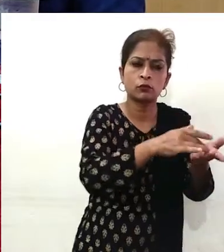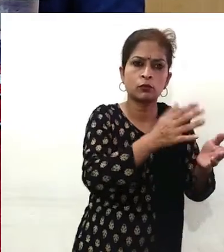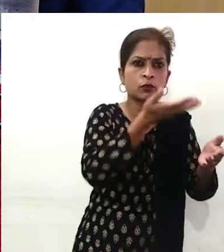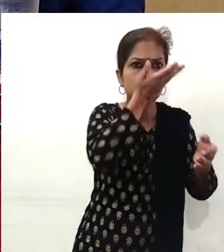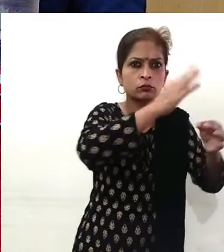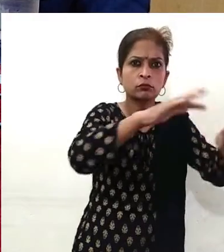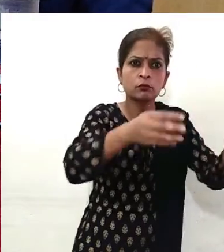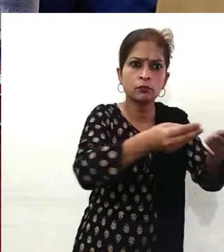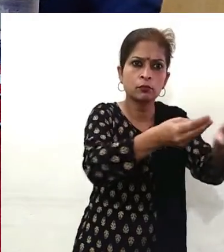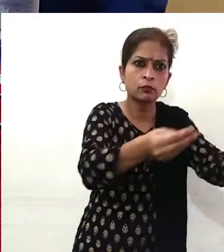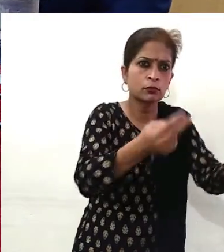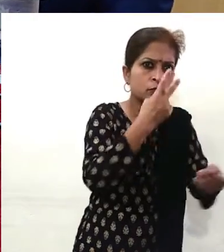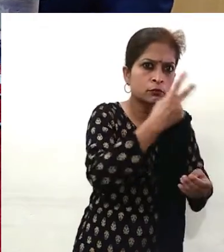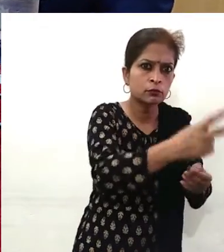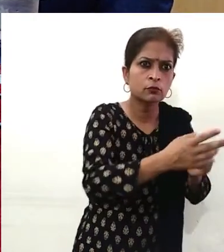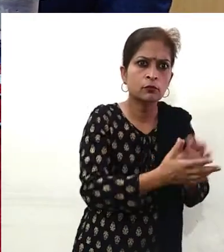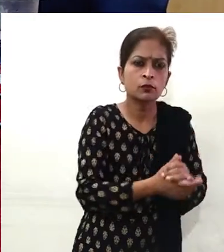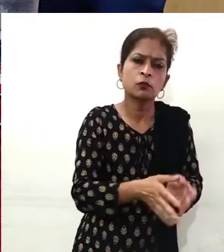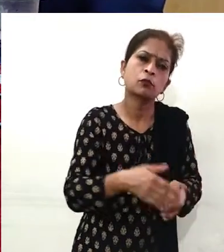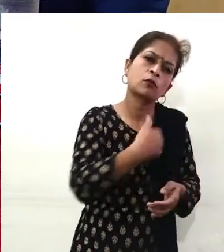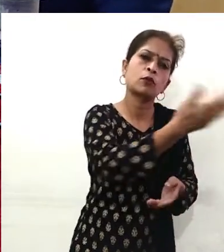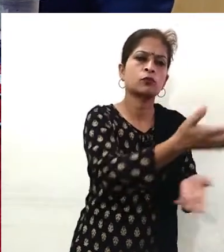है। आदेश किया राजा ने, उड़ाओ।